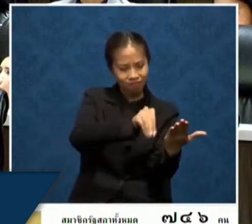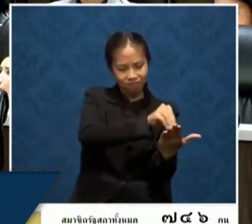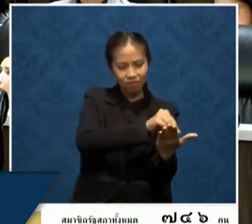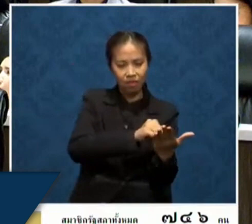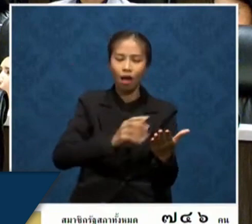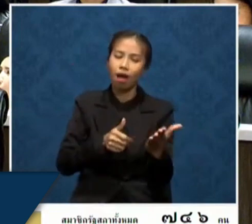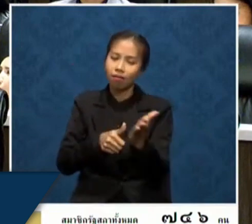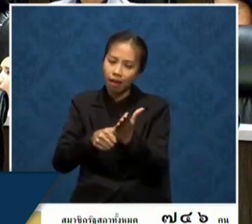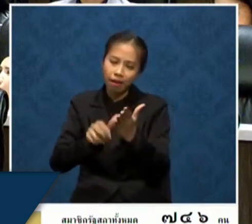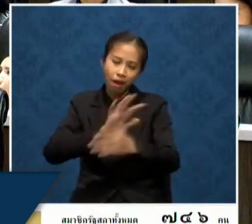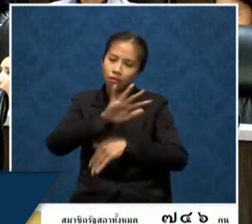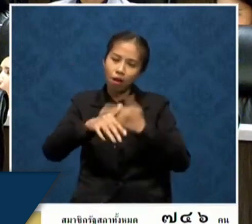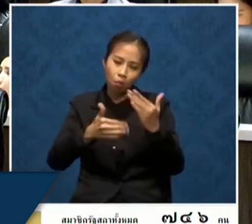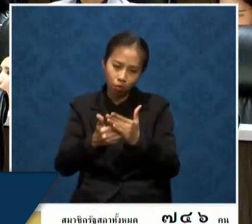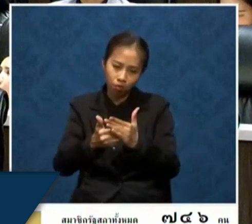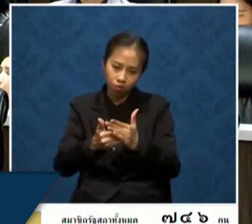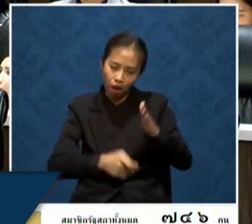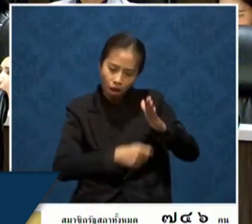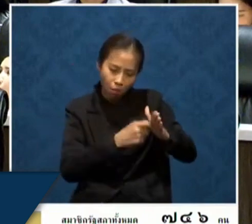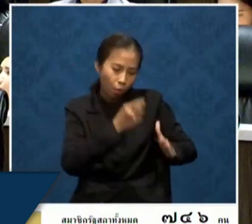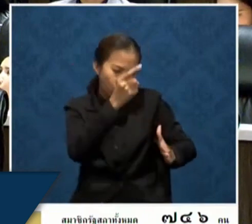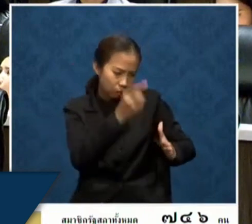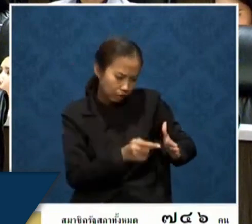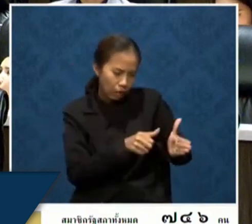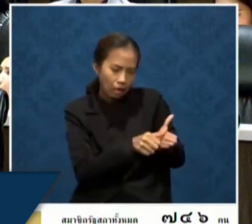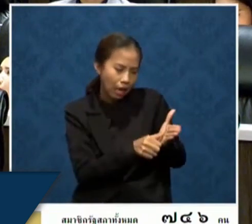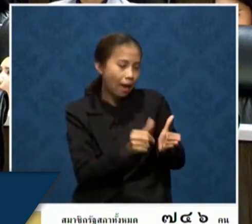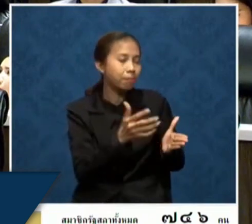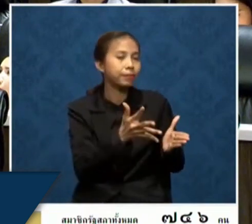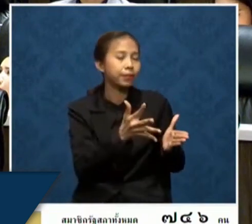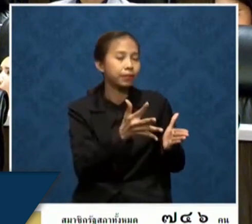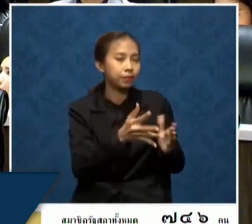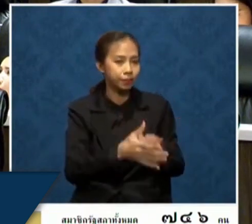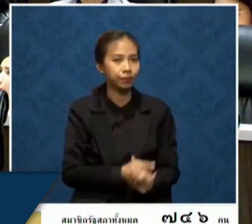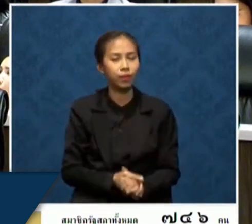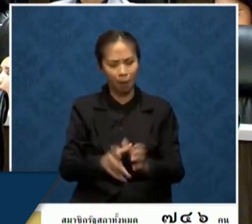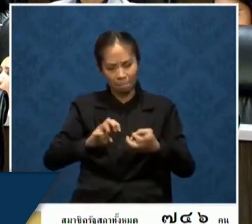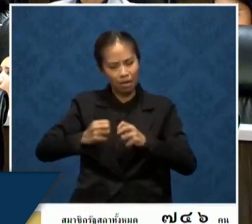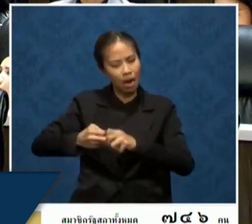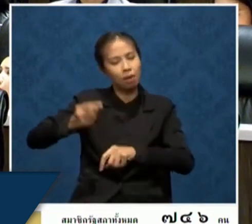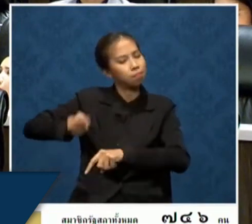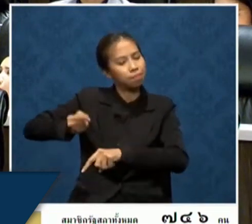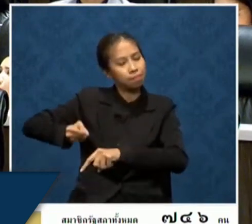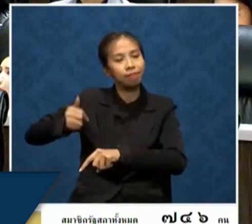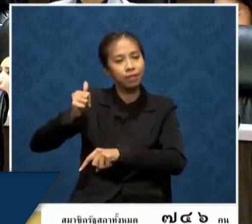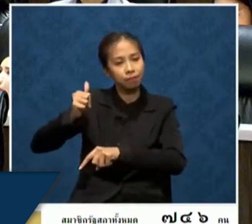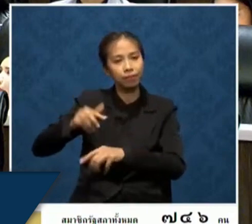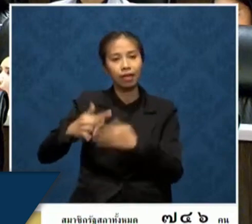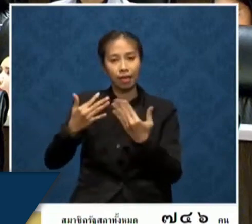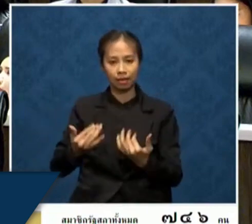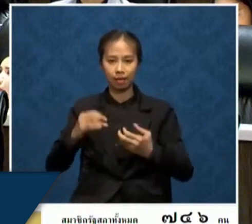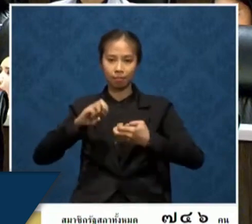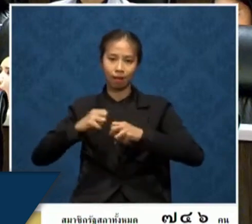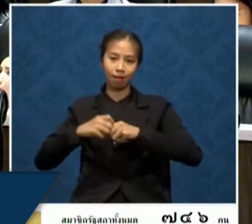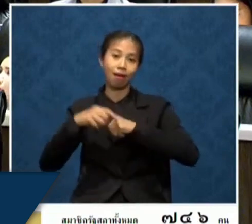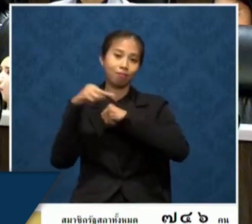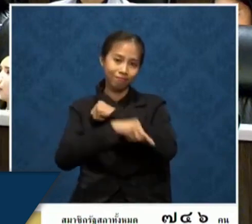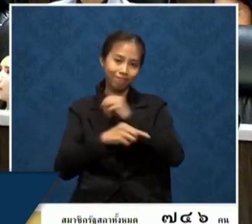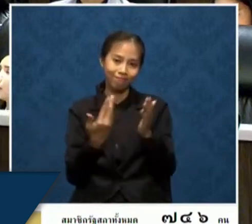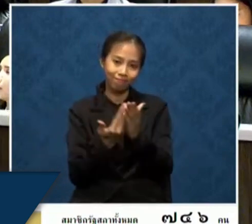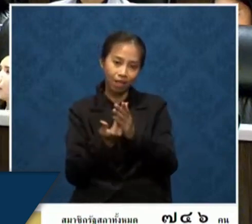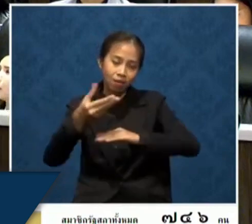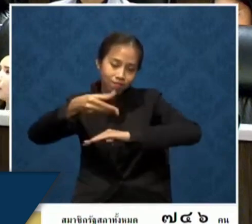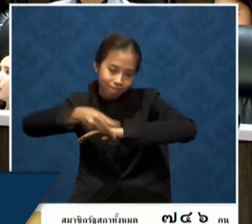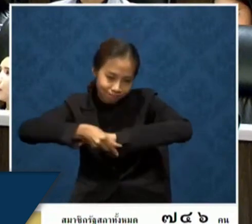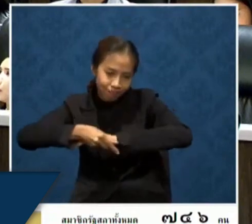ไม่แก้ที่ต้นตอคงซุกปัญหาไว้ที่สำคัญที่สุด ปัญหาคอร์รัปชันจากสวยจากใบอนุญาตที่ท่าน